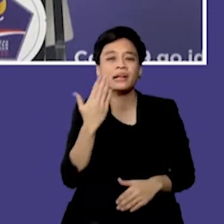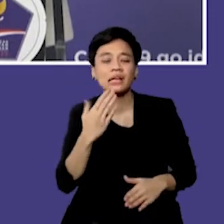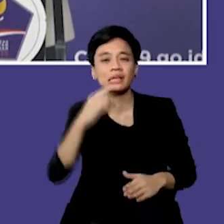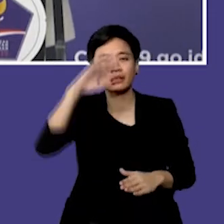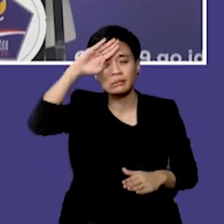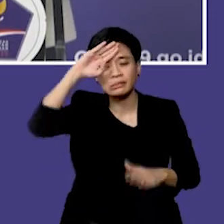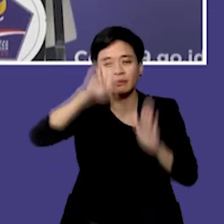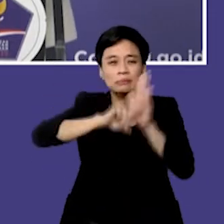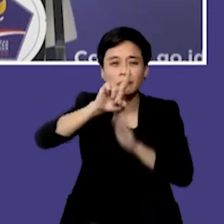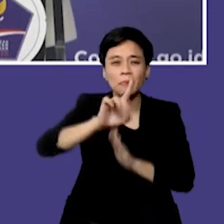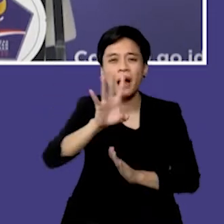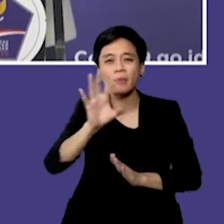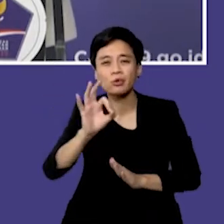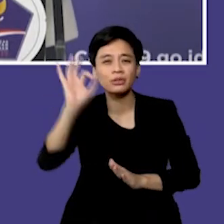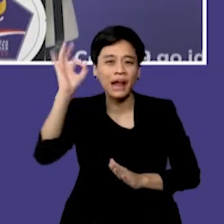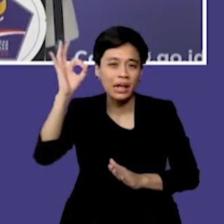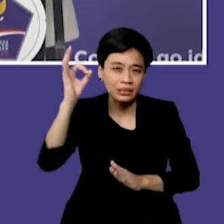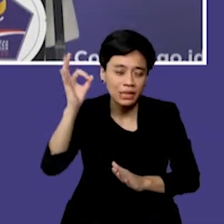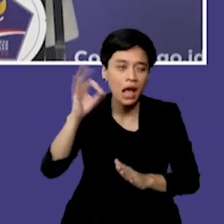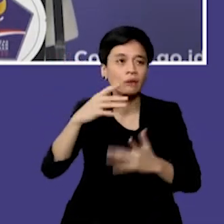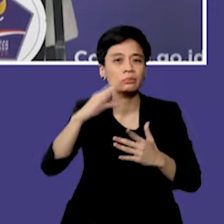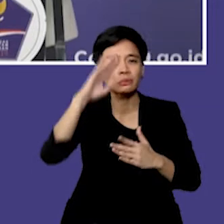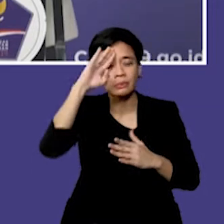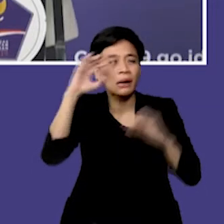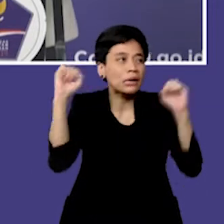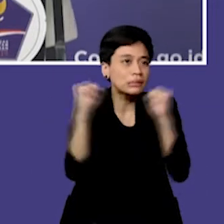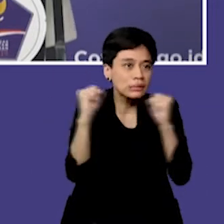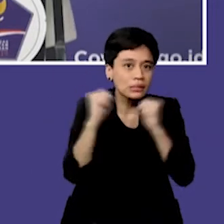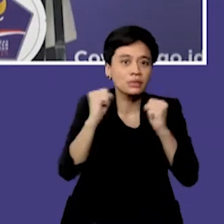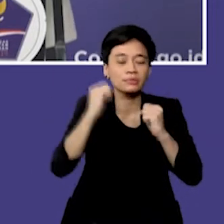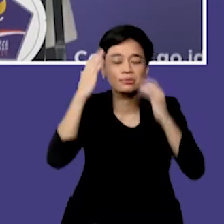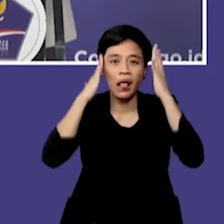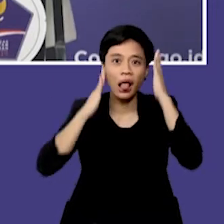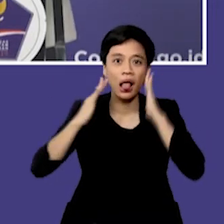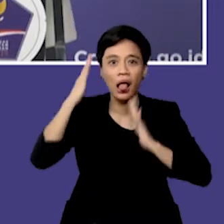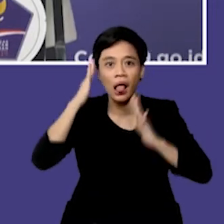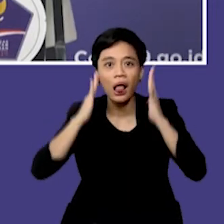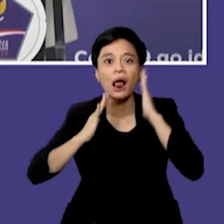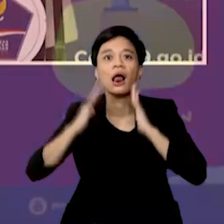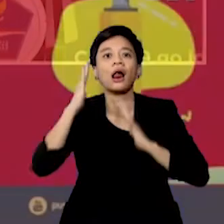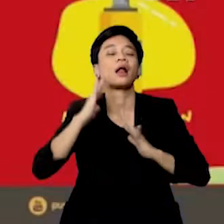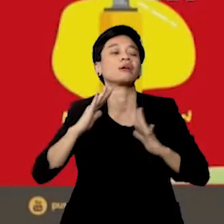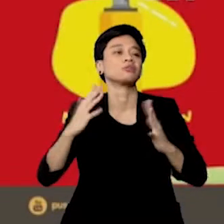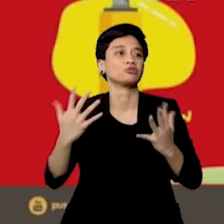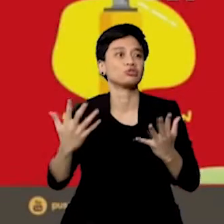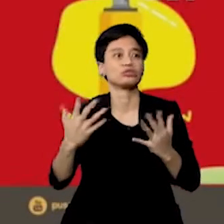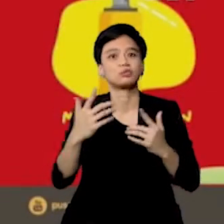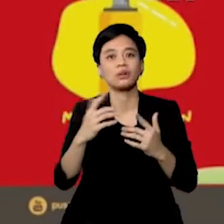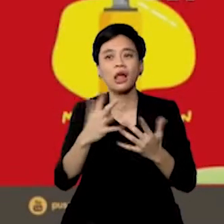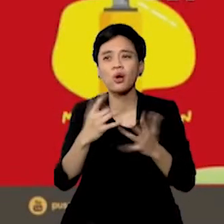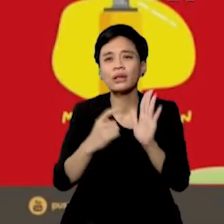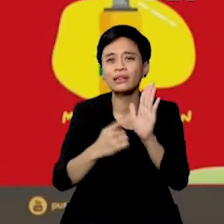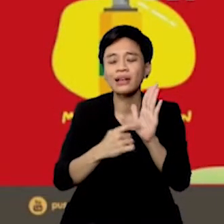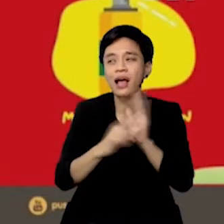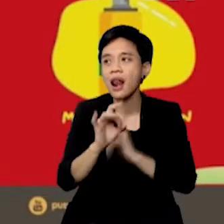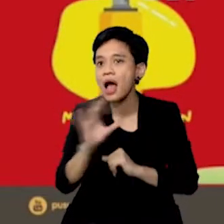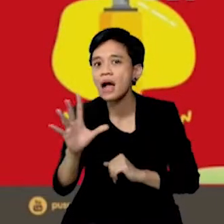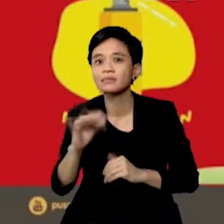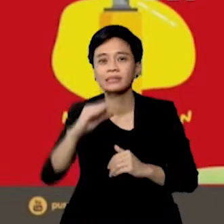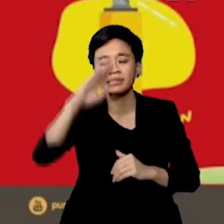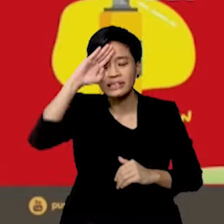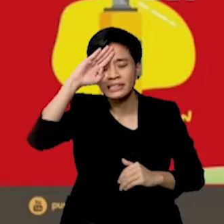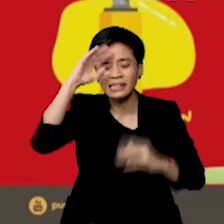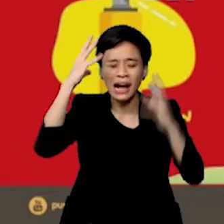hingga 40 derajat Celcius yang disertai tubuh menggigil, berkeringat. Dan selain itu, gejala lain yang biasanya terjadi adalah